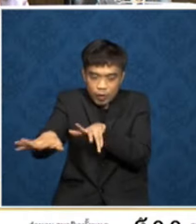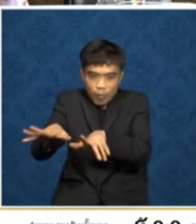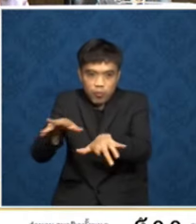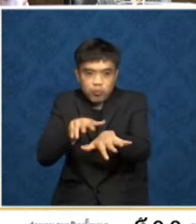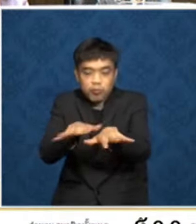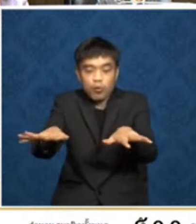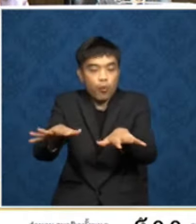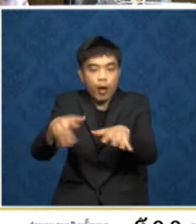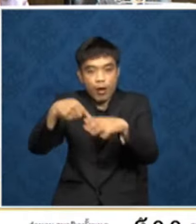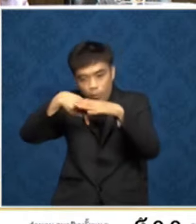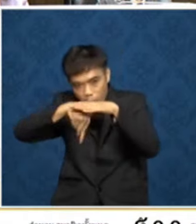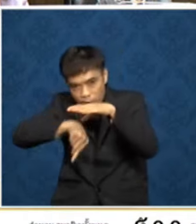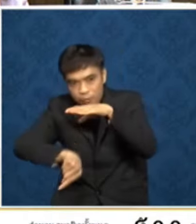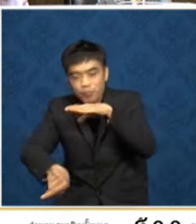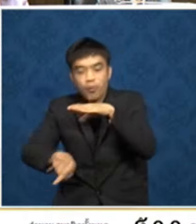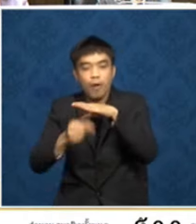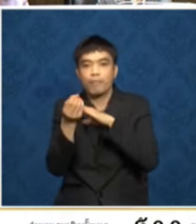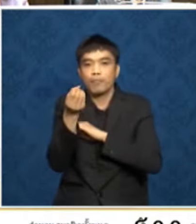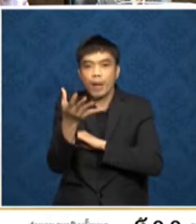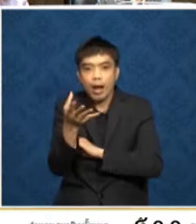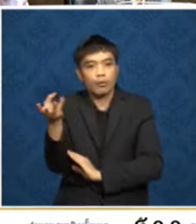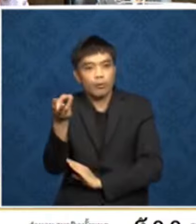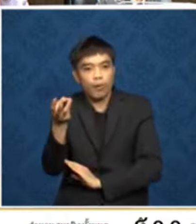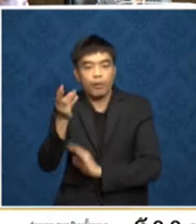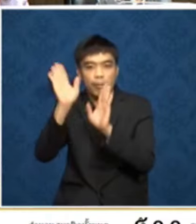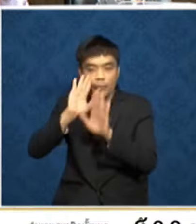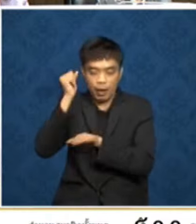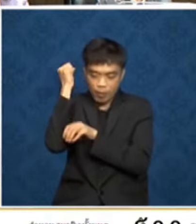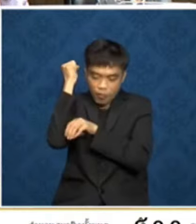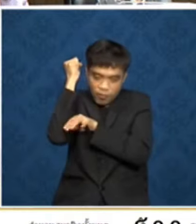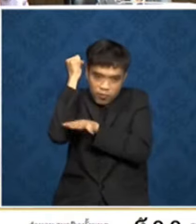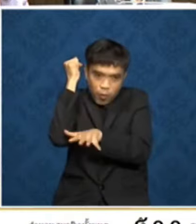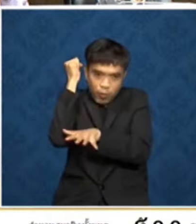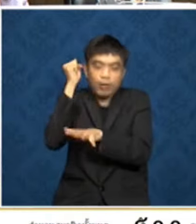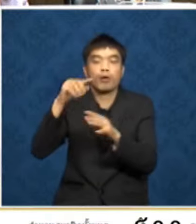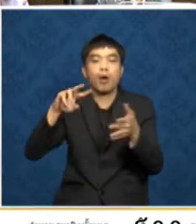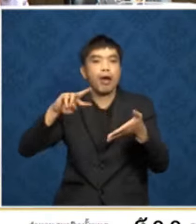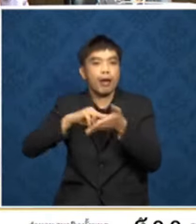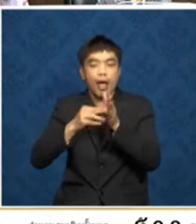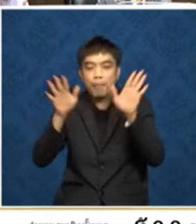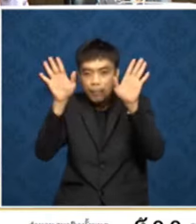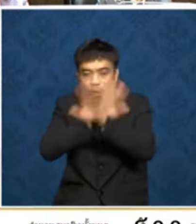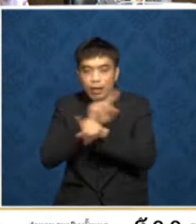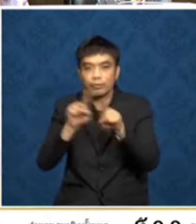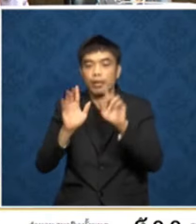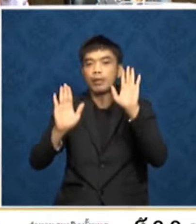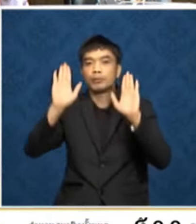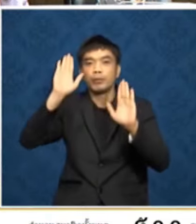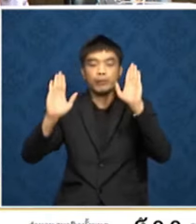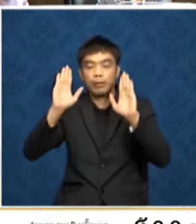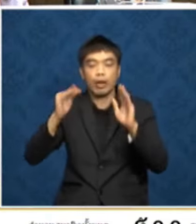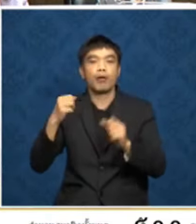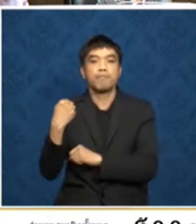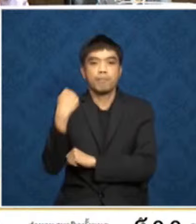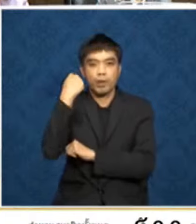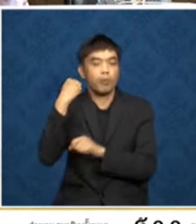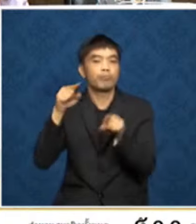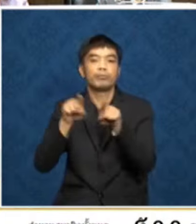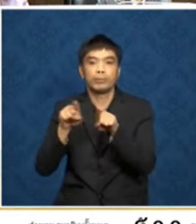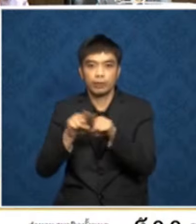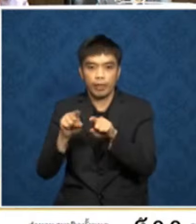ลากฝังลึกได้มากเท่าไหร่ประชาธิปไตยของเราก็จะมั่นคงและมี